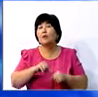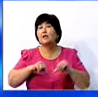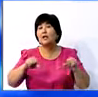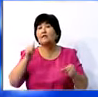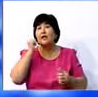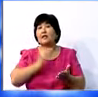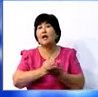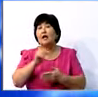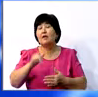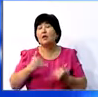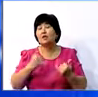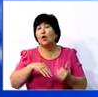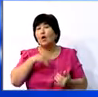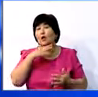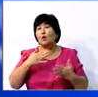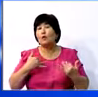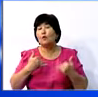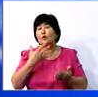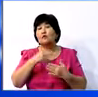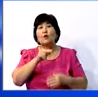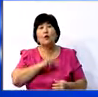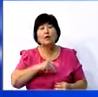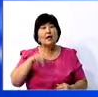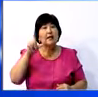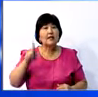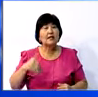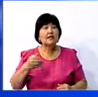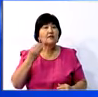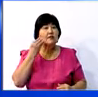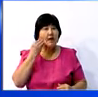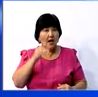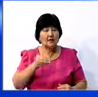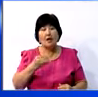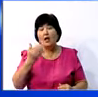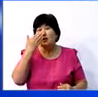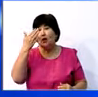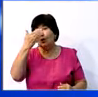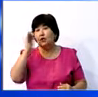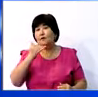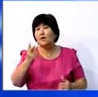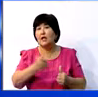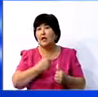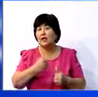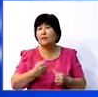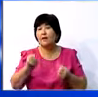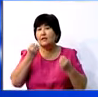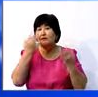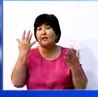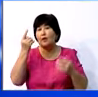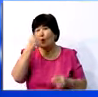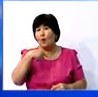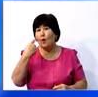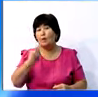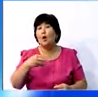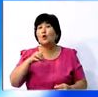ветеранов, заслужил огромное уважение своим трудом и человеческими качествами. Народ не забудет его имя и светлый образ.